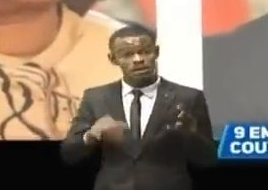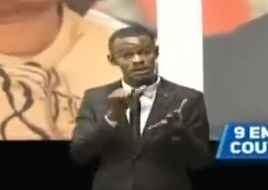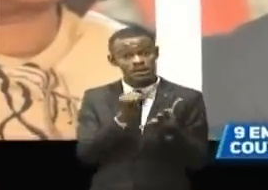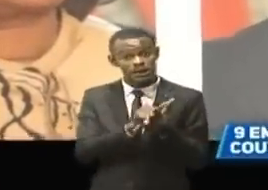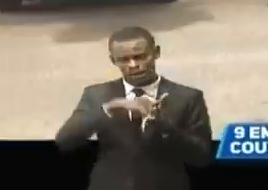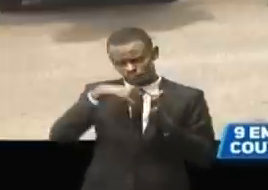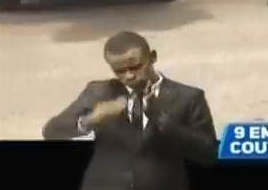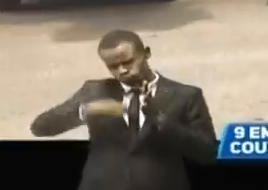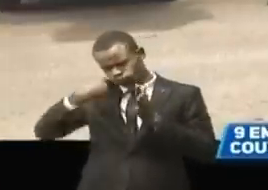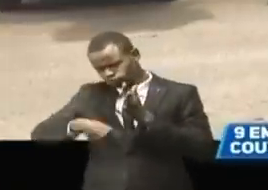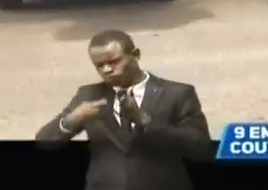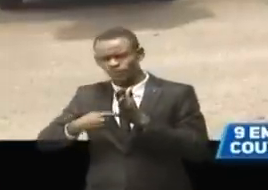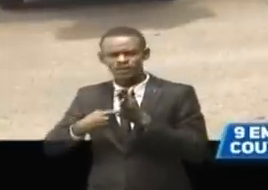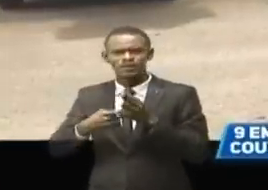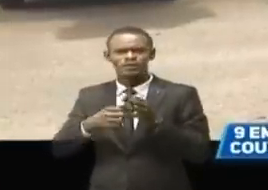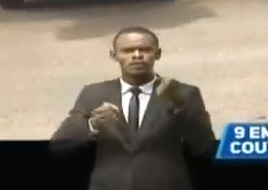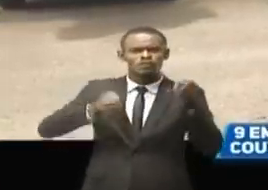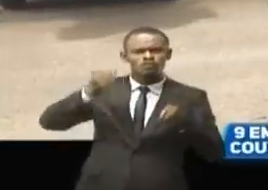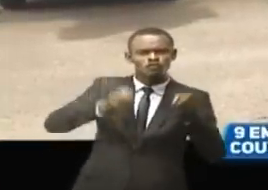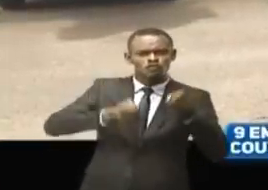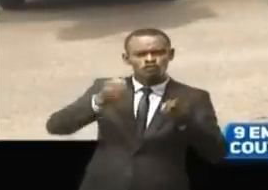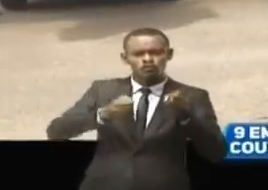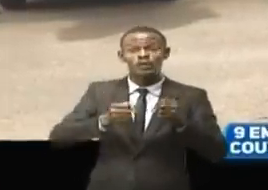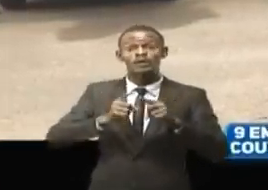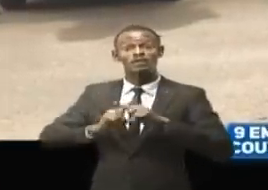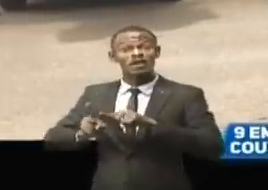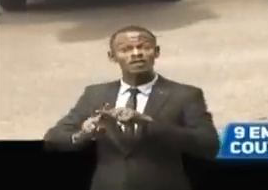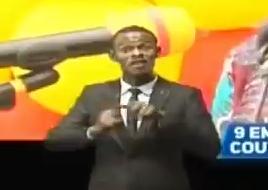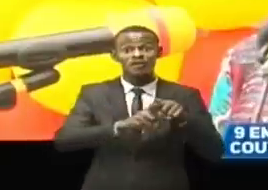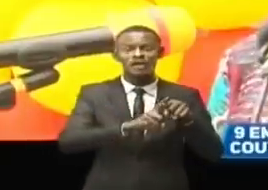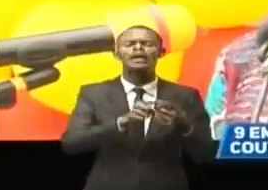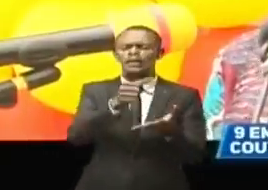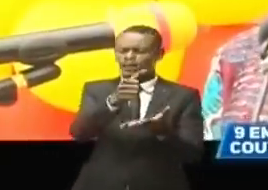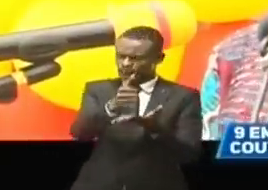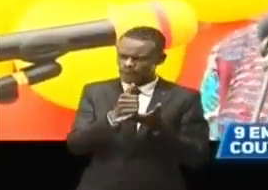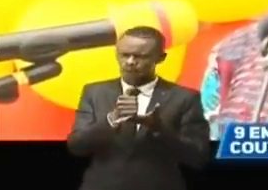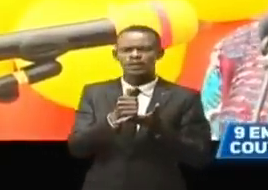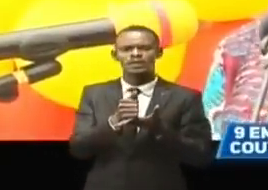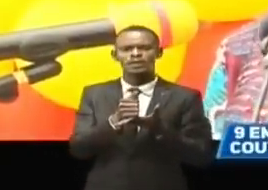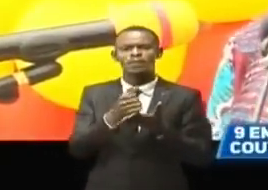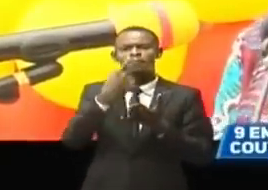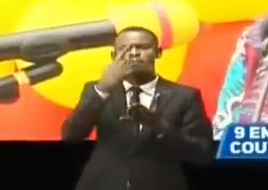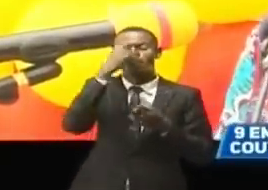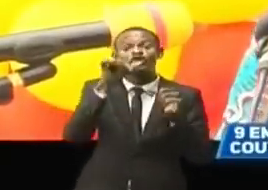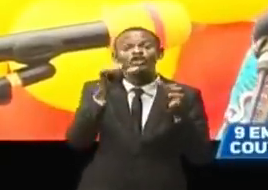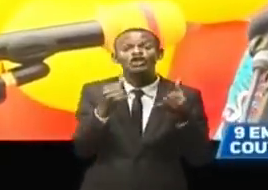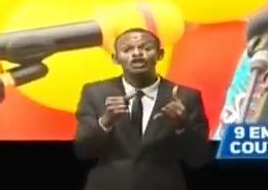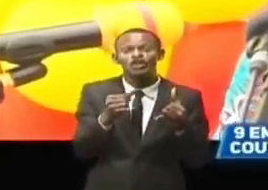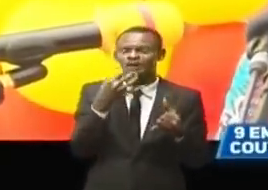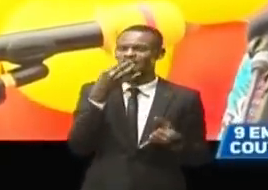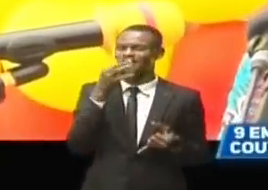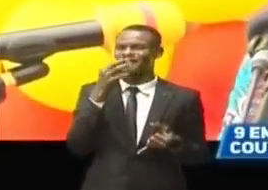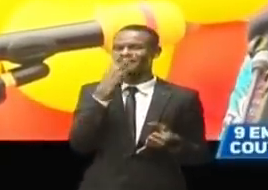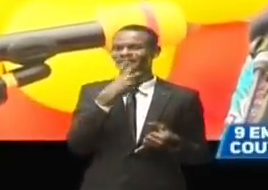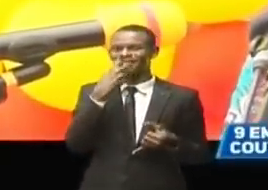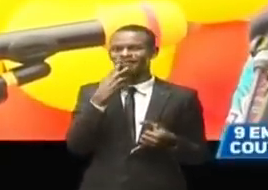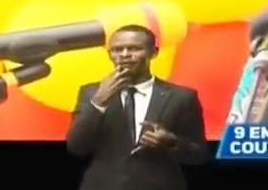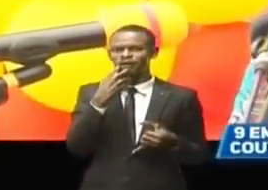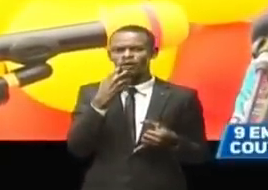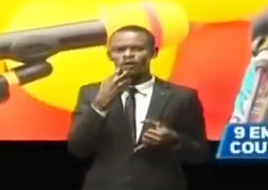médiatisation locale et internationale des 9e Jeux de la Francophonie, pour lesquels la RTNC a été désignée le